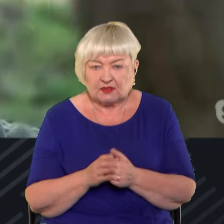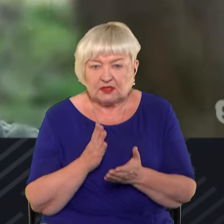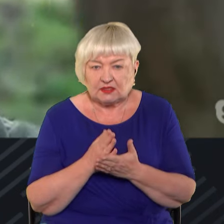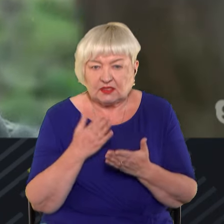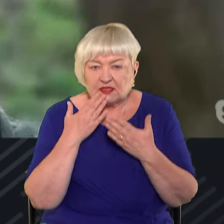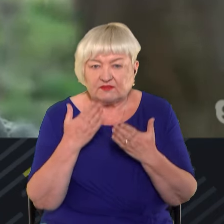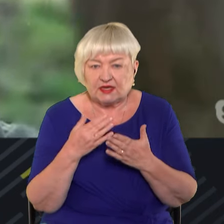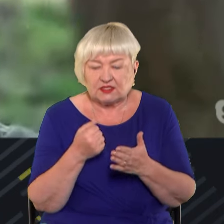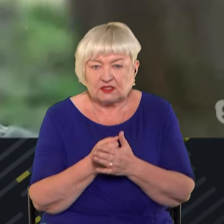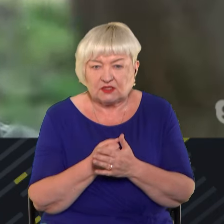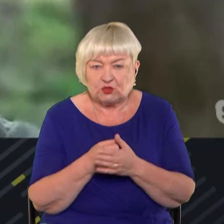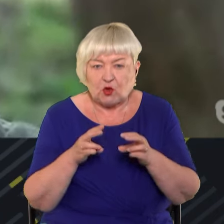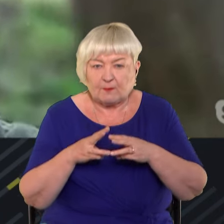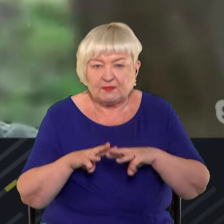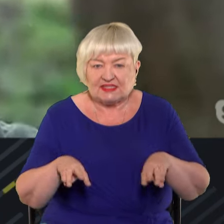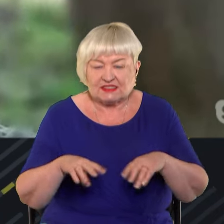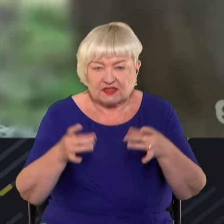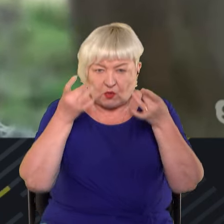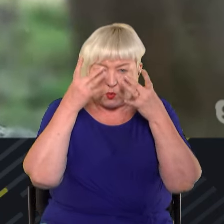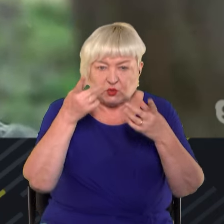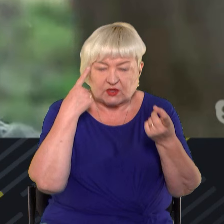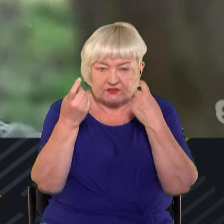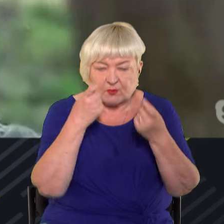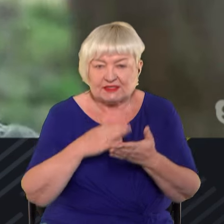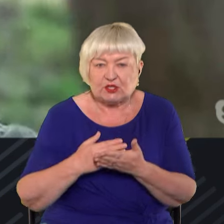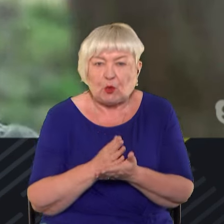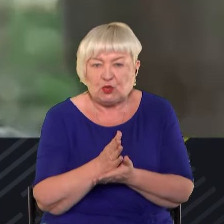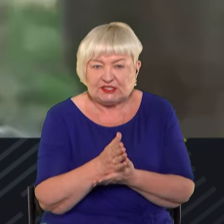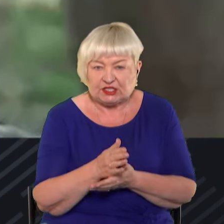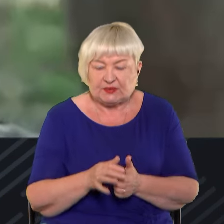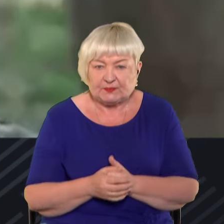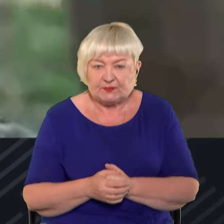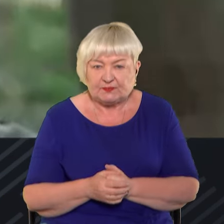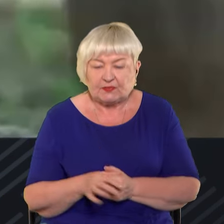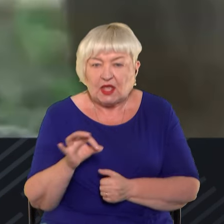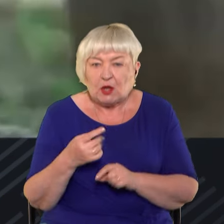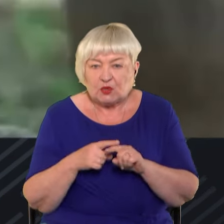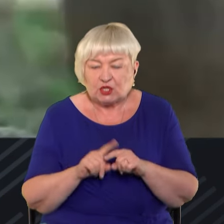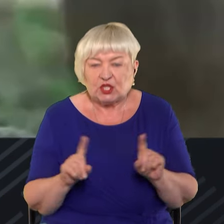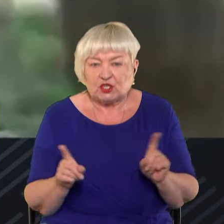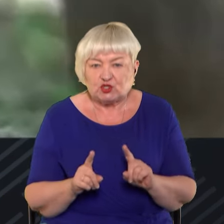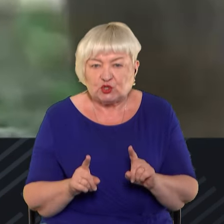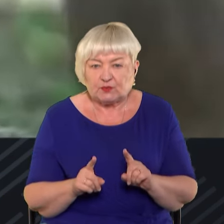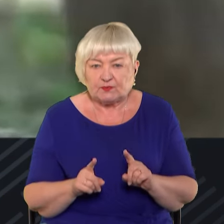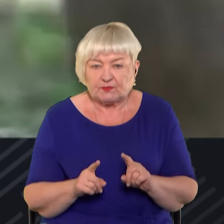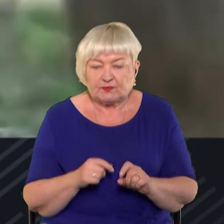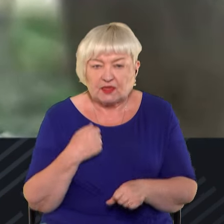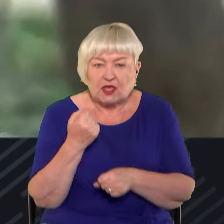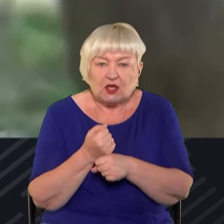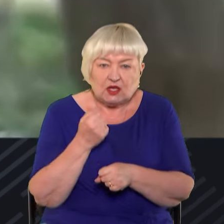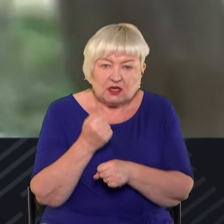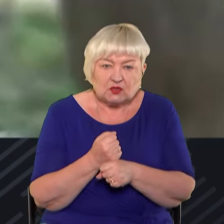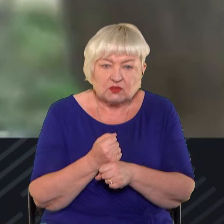звернення до культури, до Міністерства культури та інформаційної політики про те, що розробити